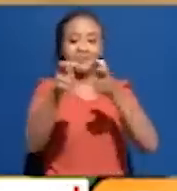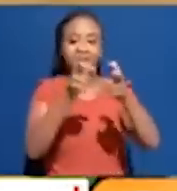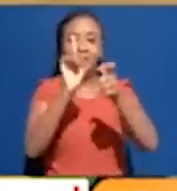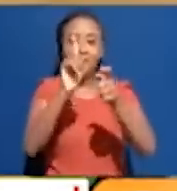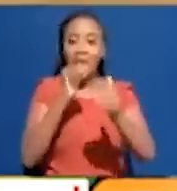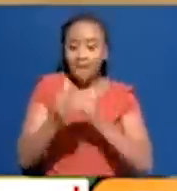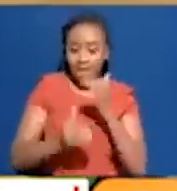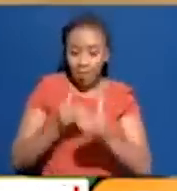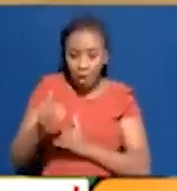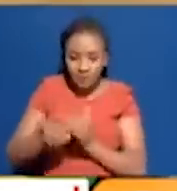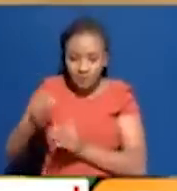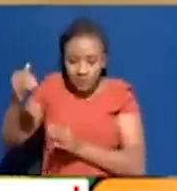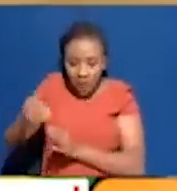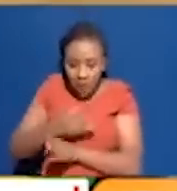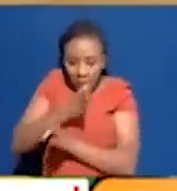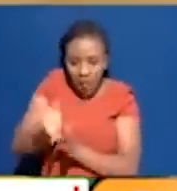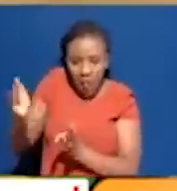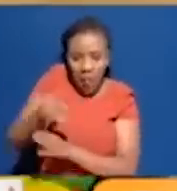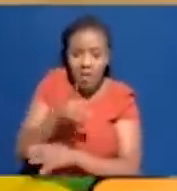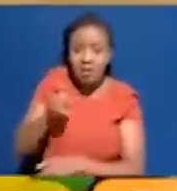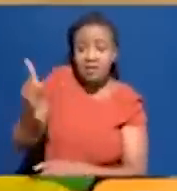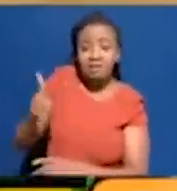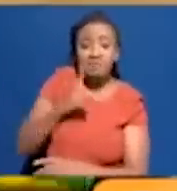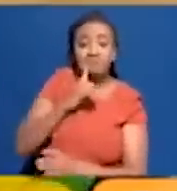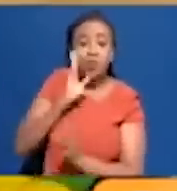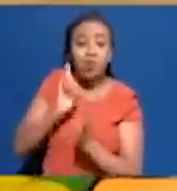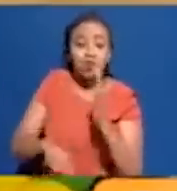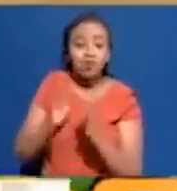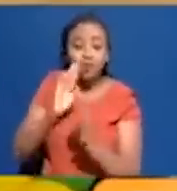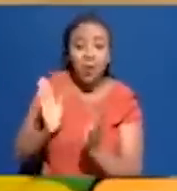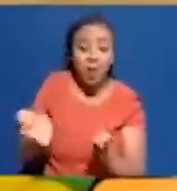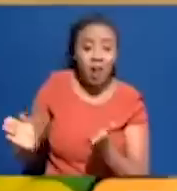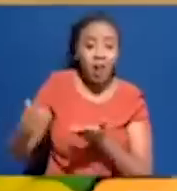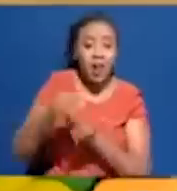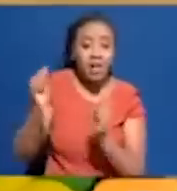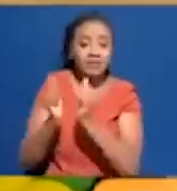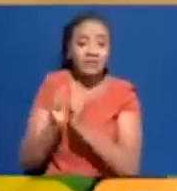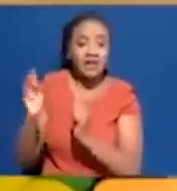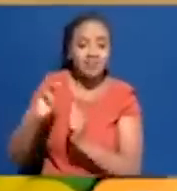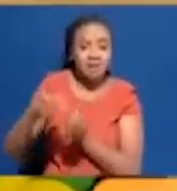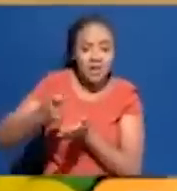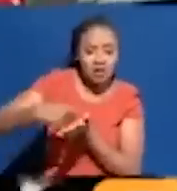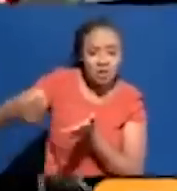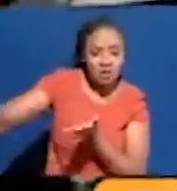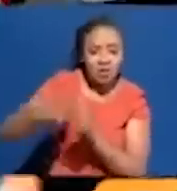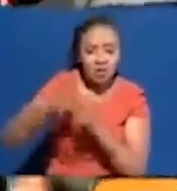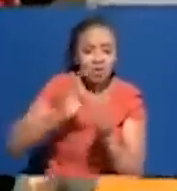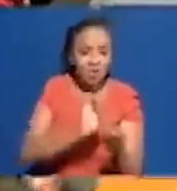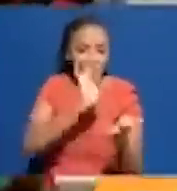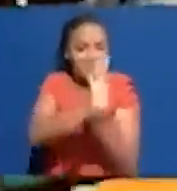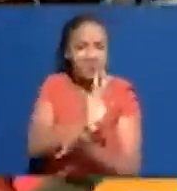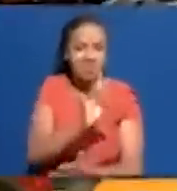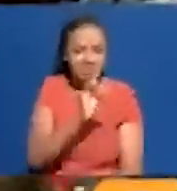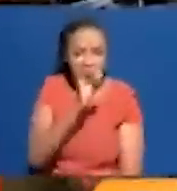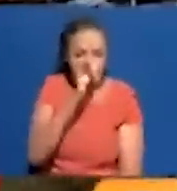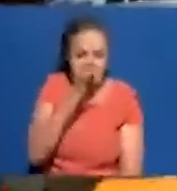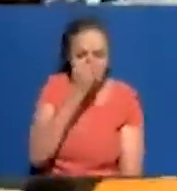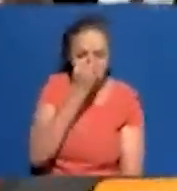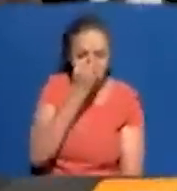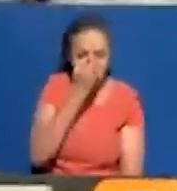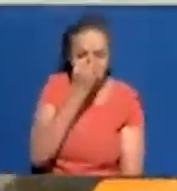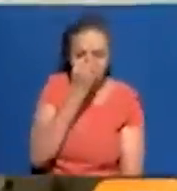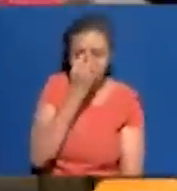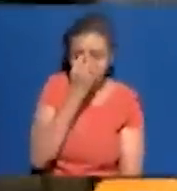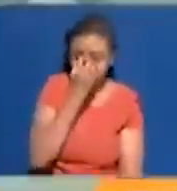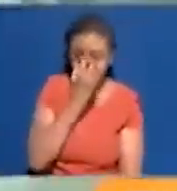wanataka kuogota 10 million signatures ndo Ruto atolewe kwa urais. This comes on